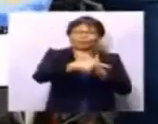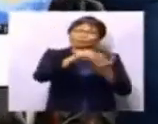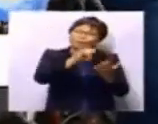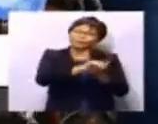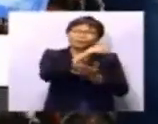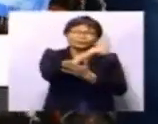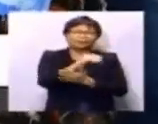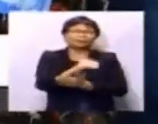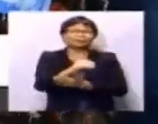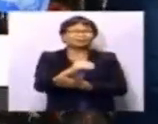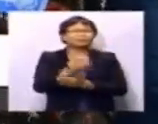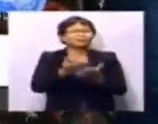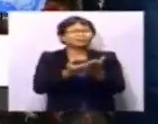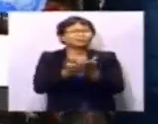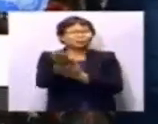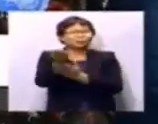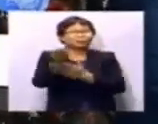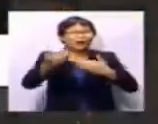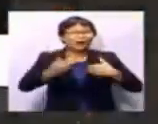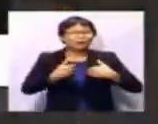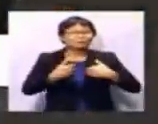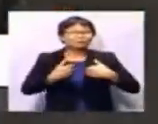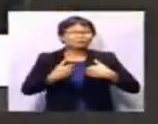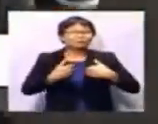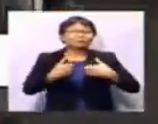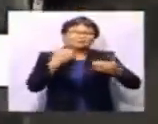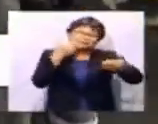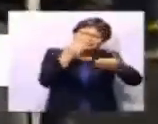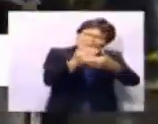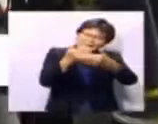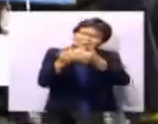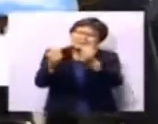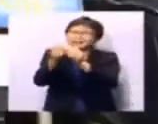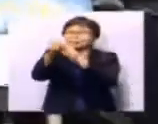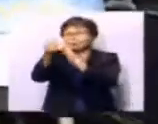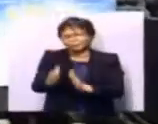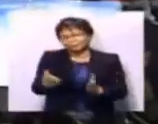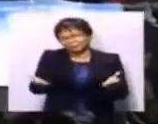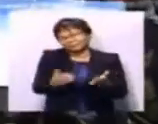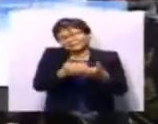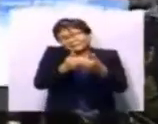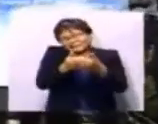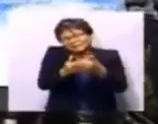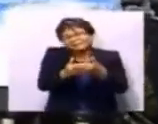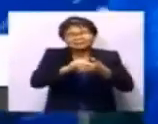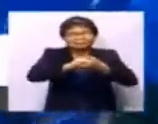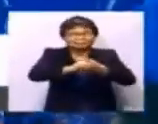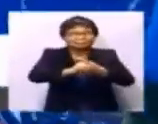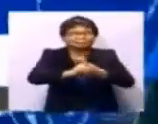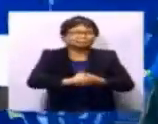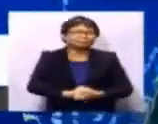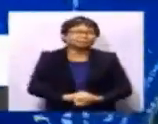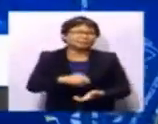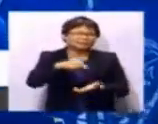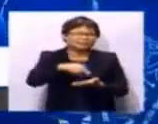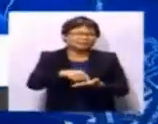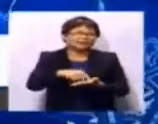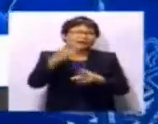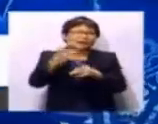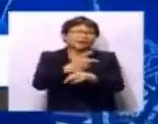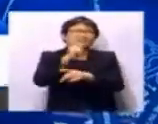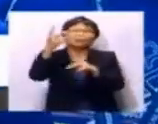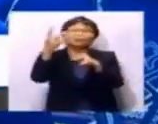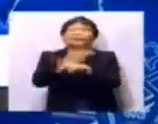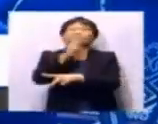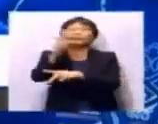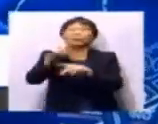tersebut yang secara tidak langsung turut mendekatkan mereka dengan pemimpin setempat. Ini yang kali kedua